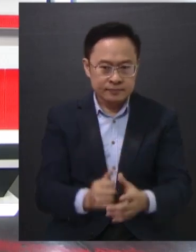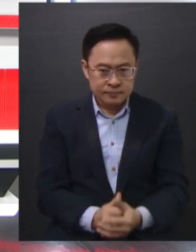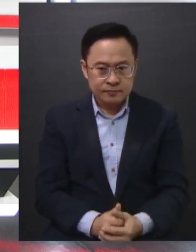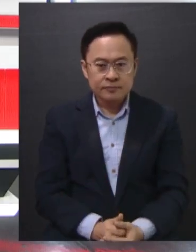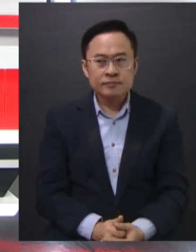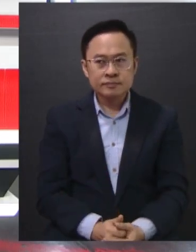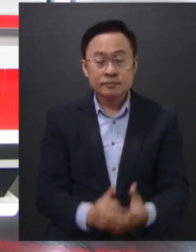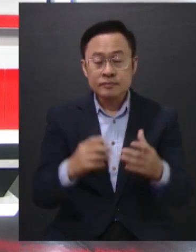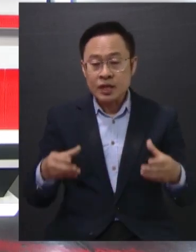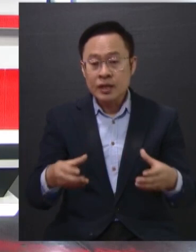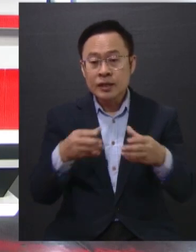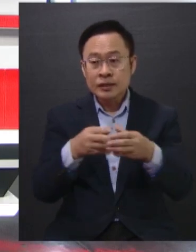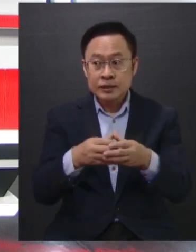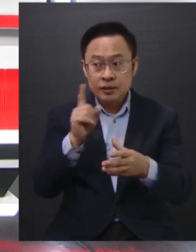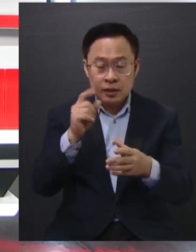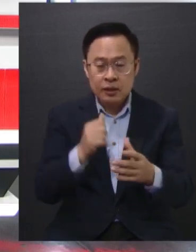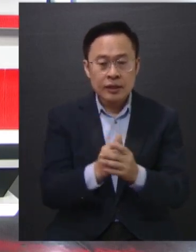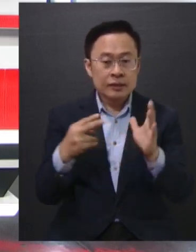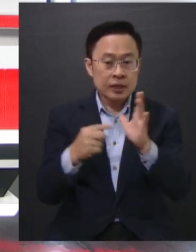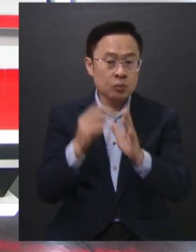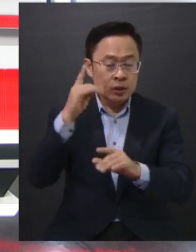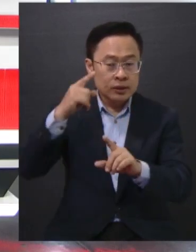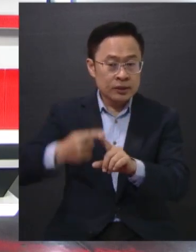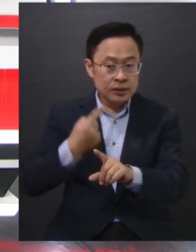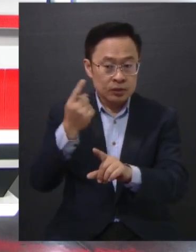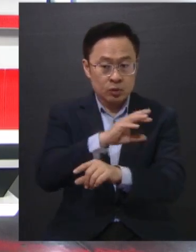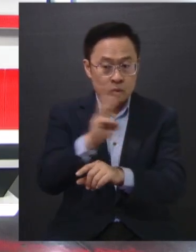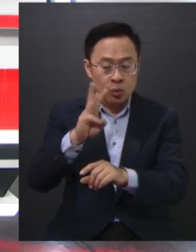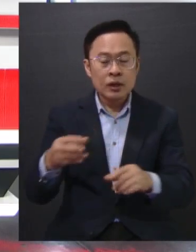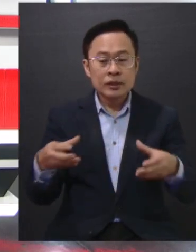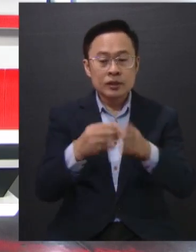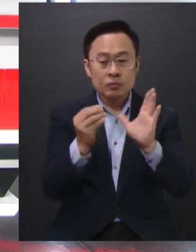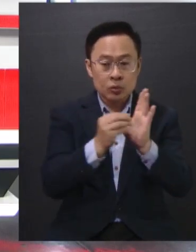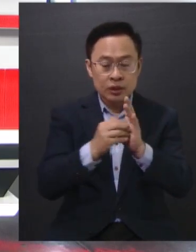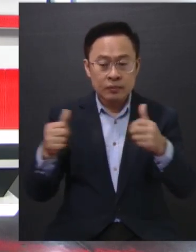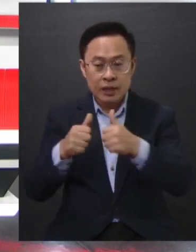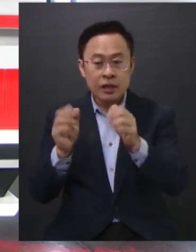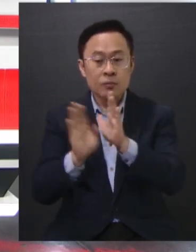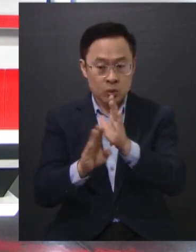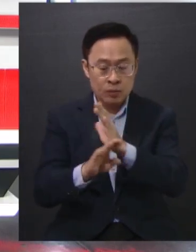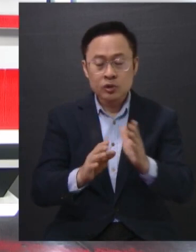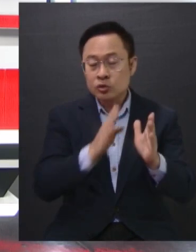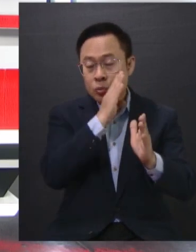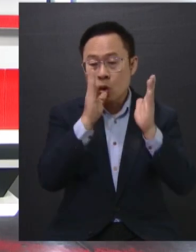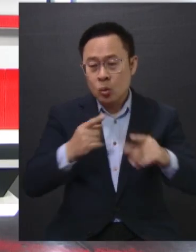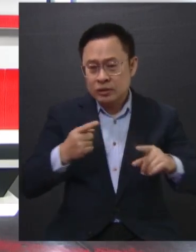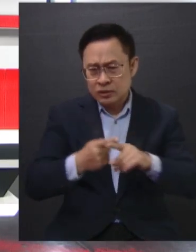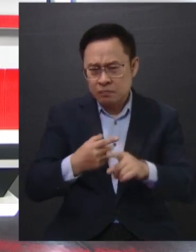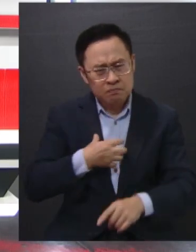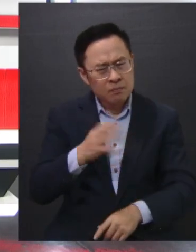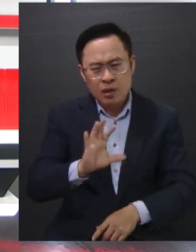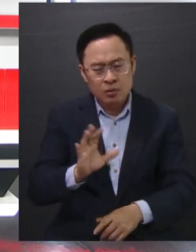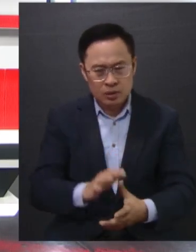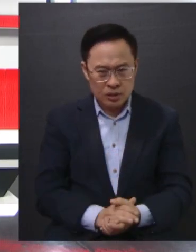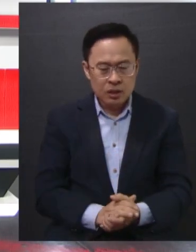ขอนิดนึงได้ไหมว่าเกมตกค้างเนี่ยพรุ่งนี้อย่าให้มีเจ็บเพิ่ม เนาะไม่เอาแล้วแล้วก ็แบงคอกกับบุรีรัมย์เนี่ย เนาะฝากไปถึงผู้บริ